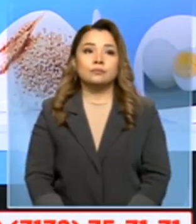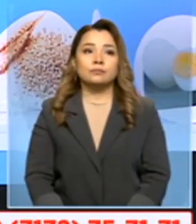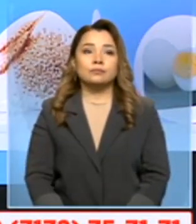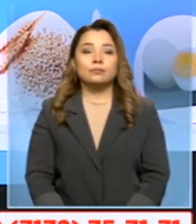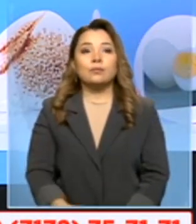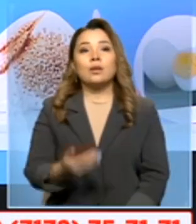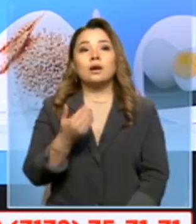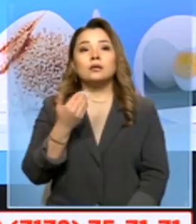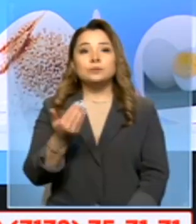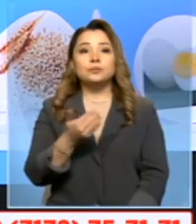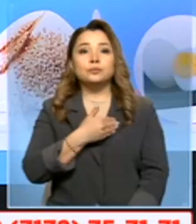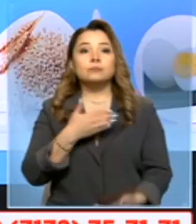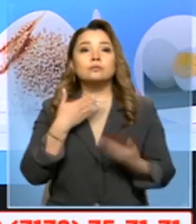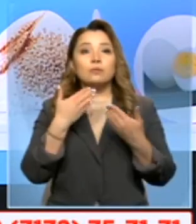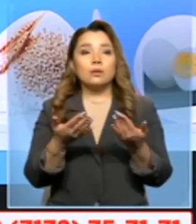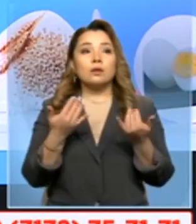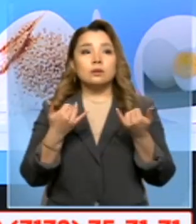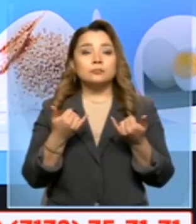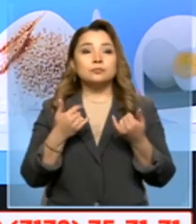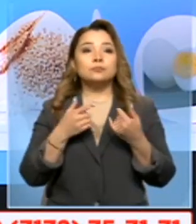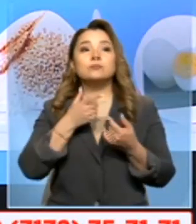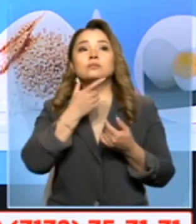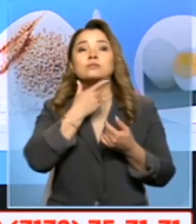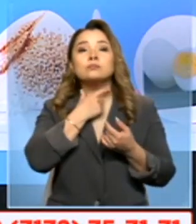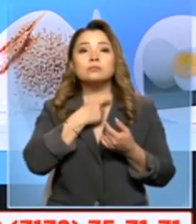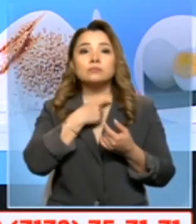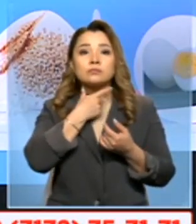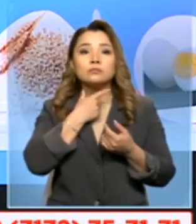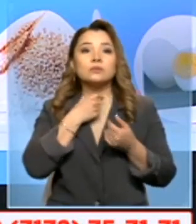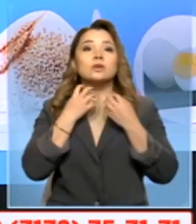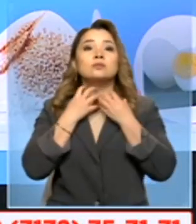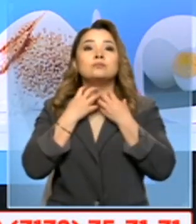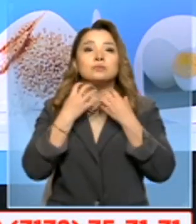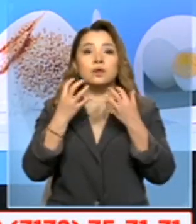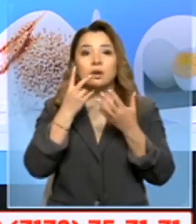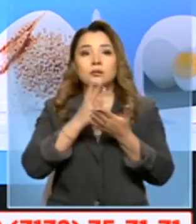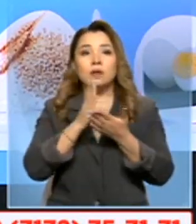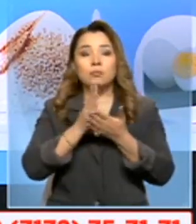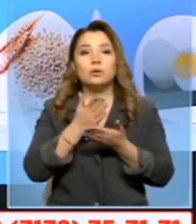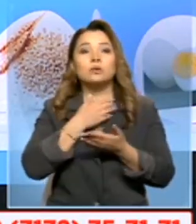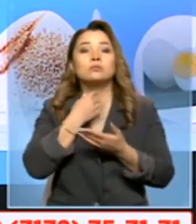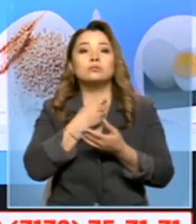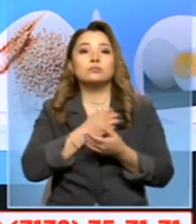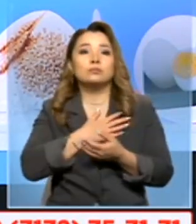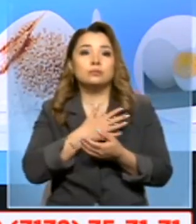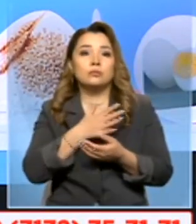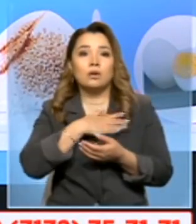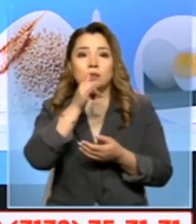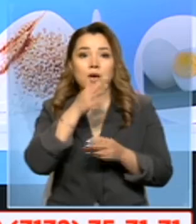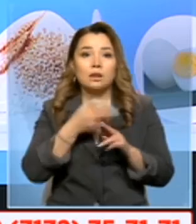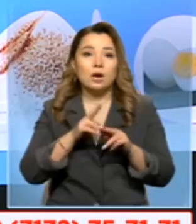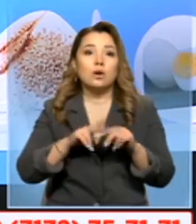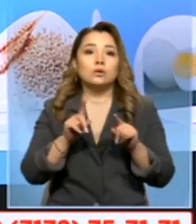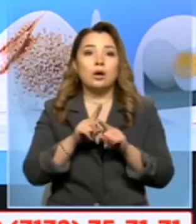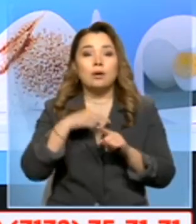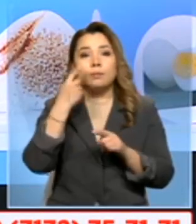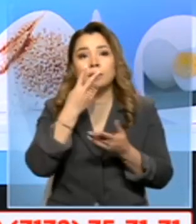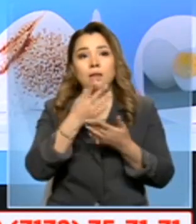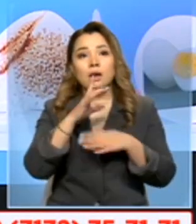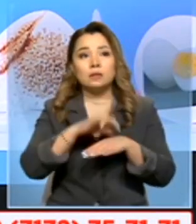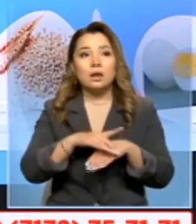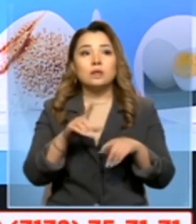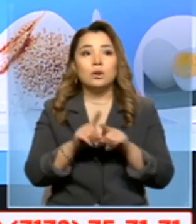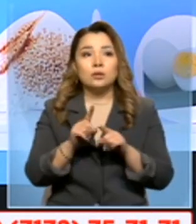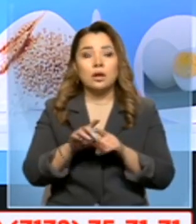Ибрагимқызы, мынау жаңағы мойынның алдыңғы жағын сіну байқалады дедіңіз, иә? Тұншығу, дәл осындай белгілерді